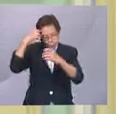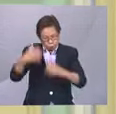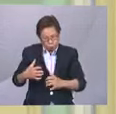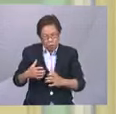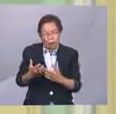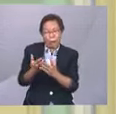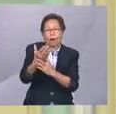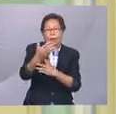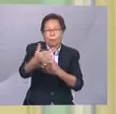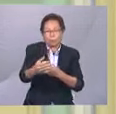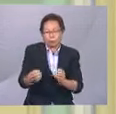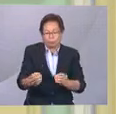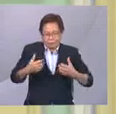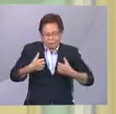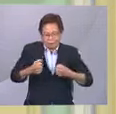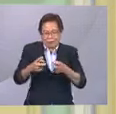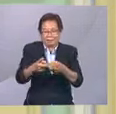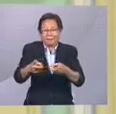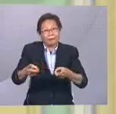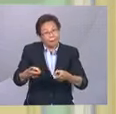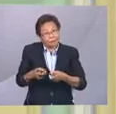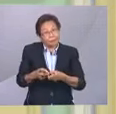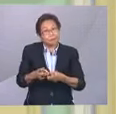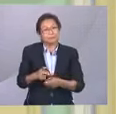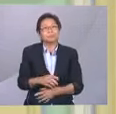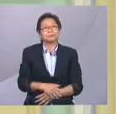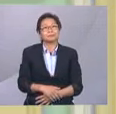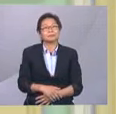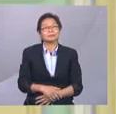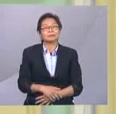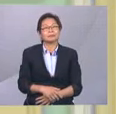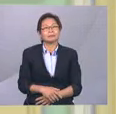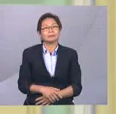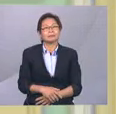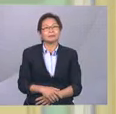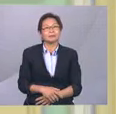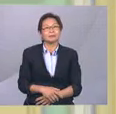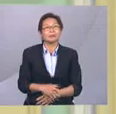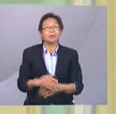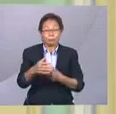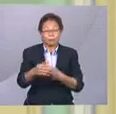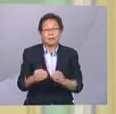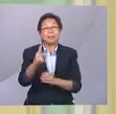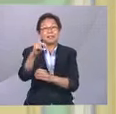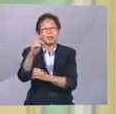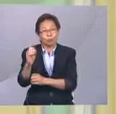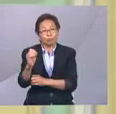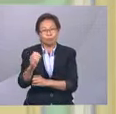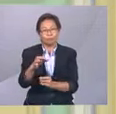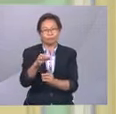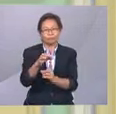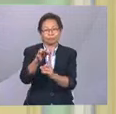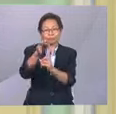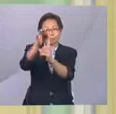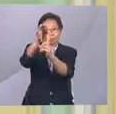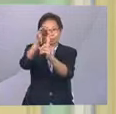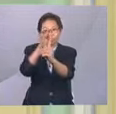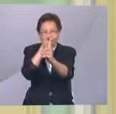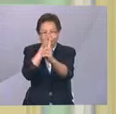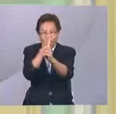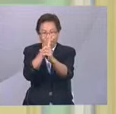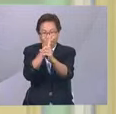pejabat kesehatan daerah keutamaan ini tentu saja akan diberikan kepada